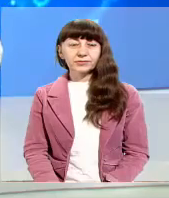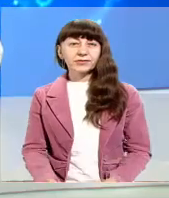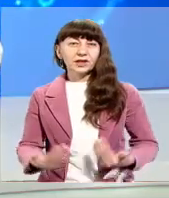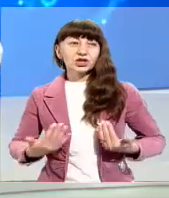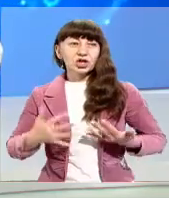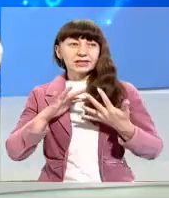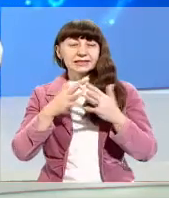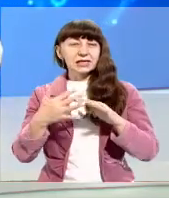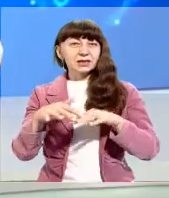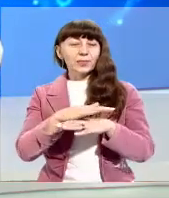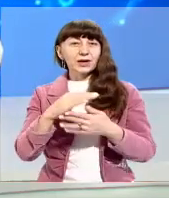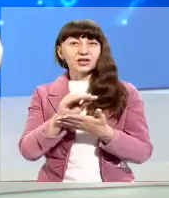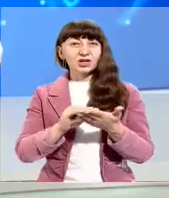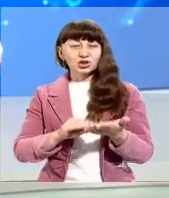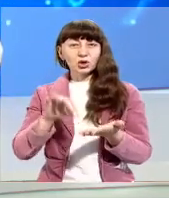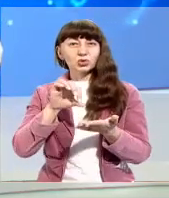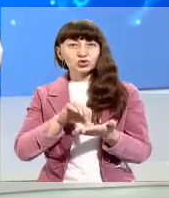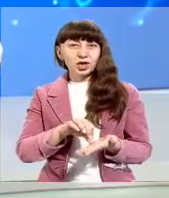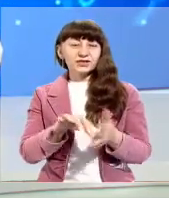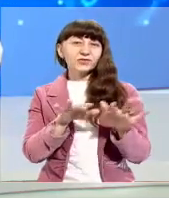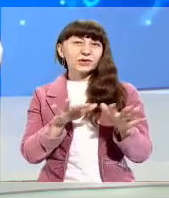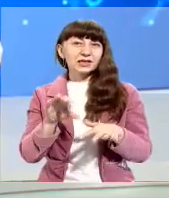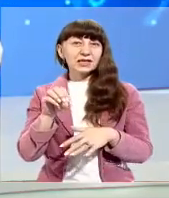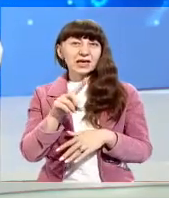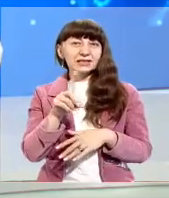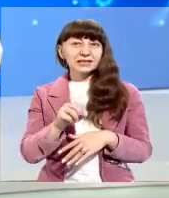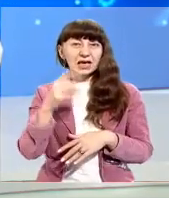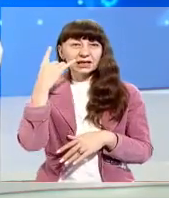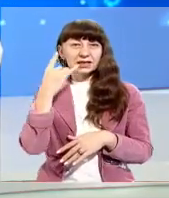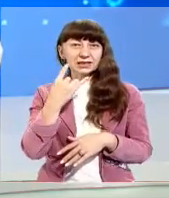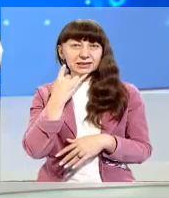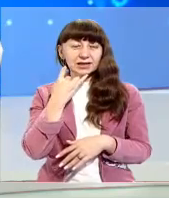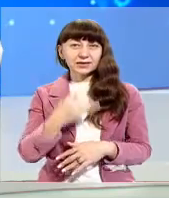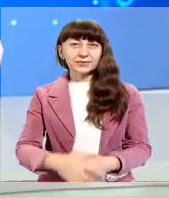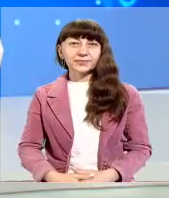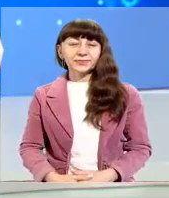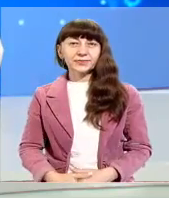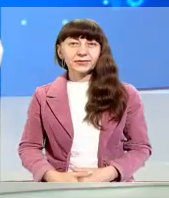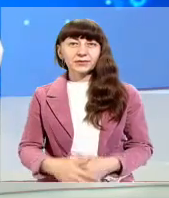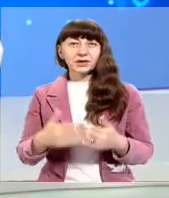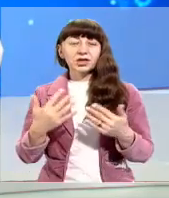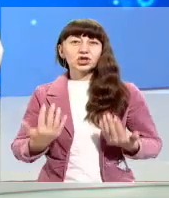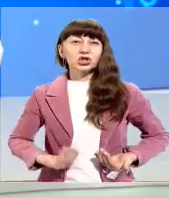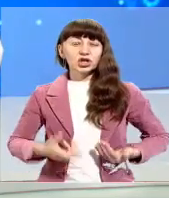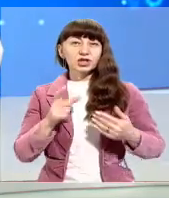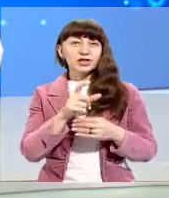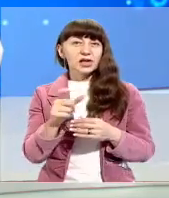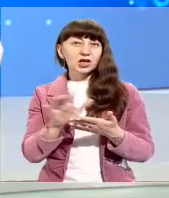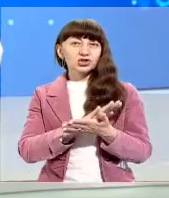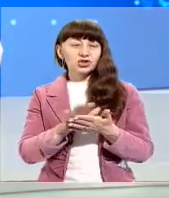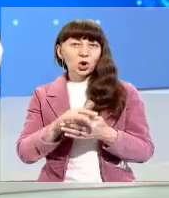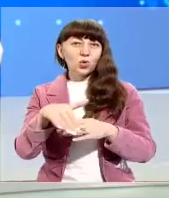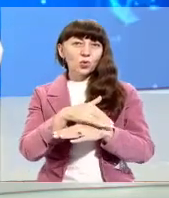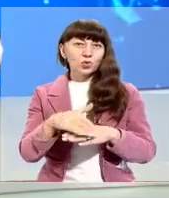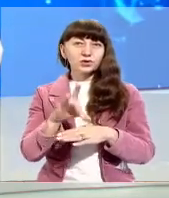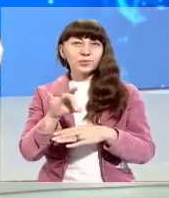Жители сельских территорий продолжают принимать активное участие в общенациональной акции «Таза Казахстан». Сельчане убирают улицы, территорию парков